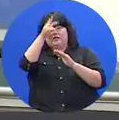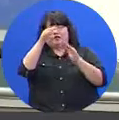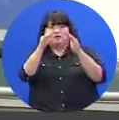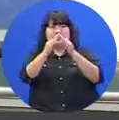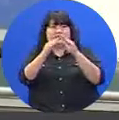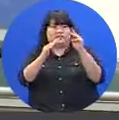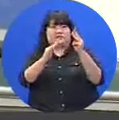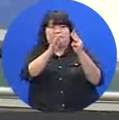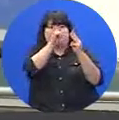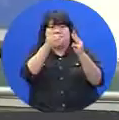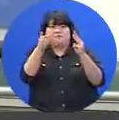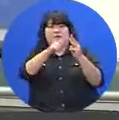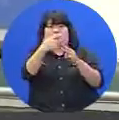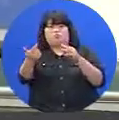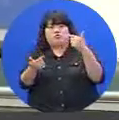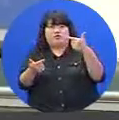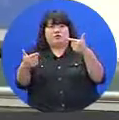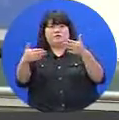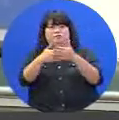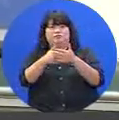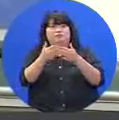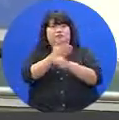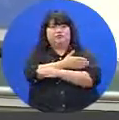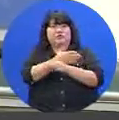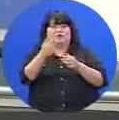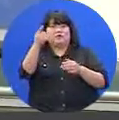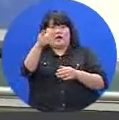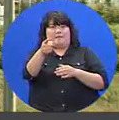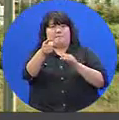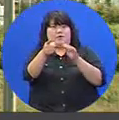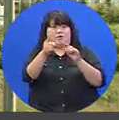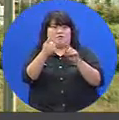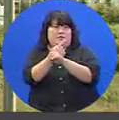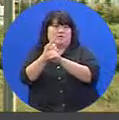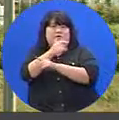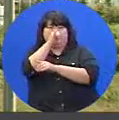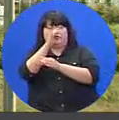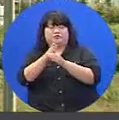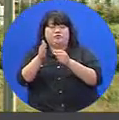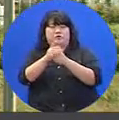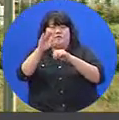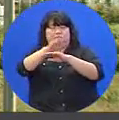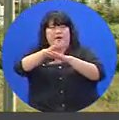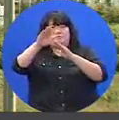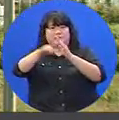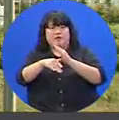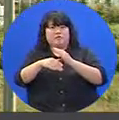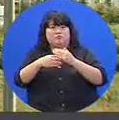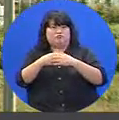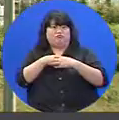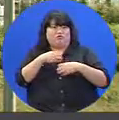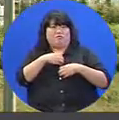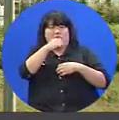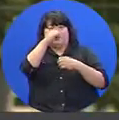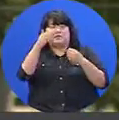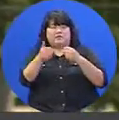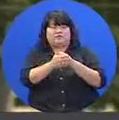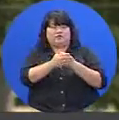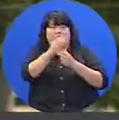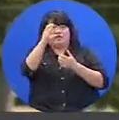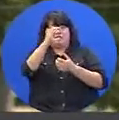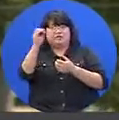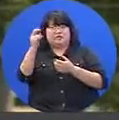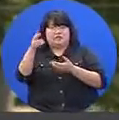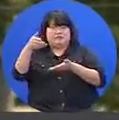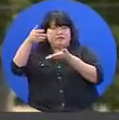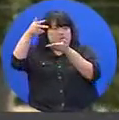근무하지만 오후 6시부터는 한 명씩만 근무합니다. 밤엔 사각지대가 발생할 수 있어 마을